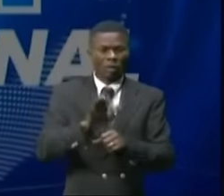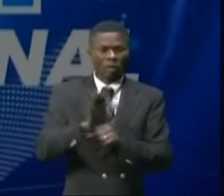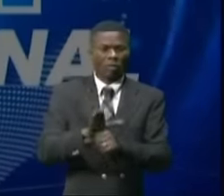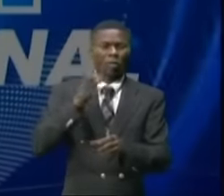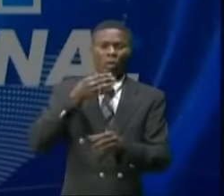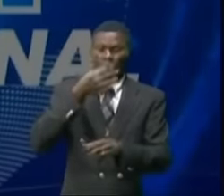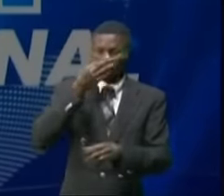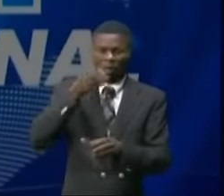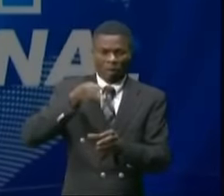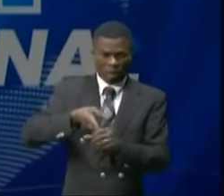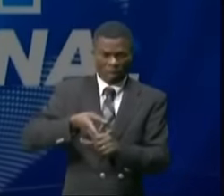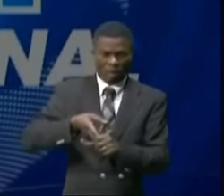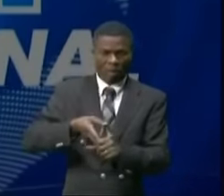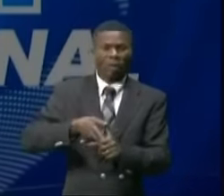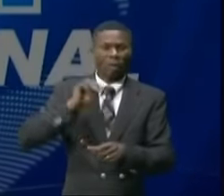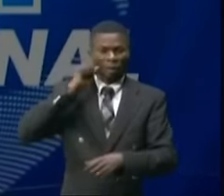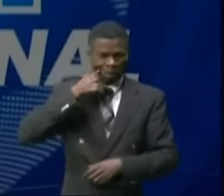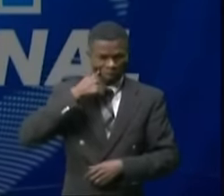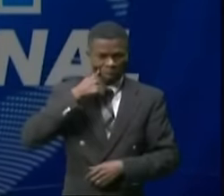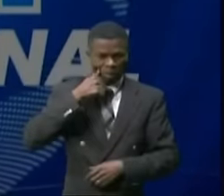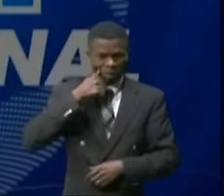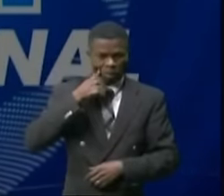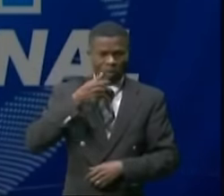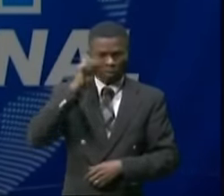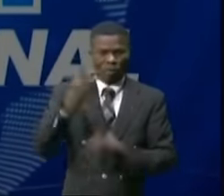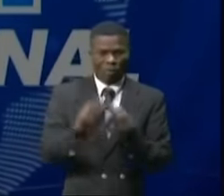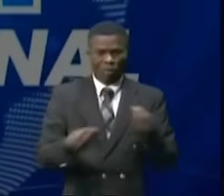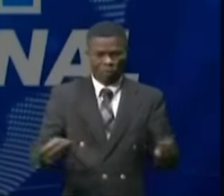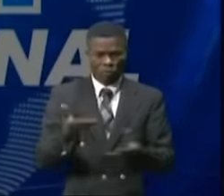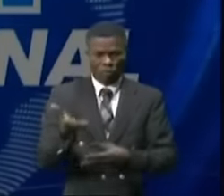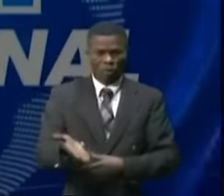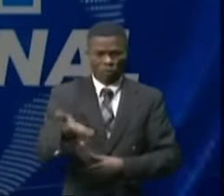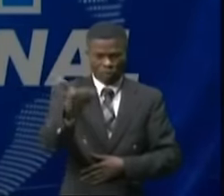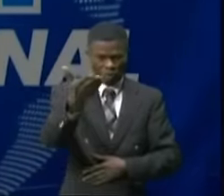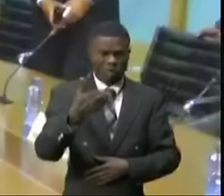produits pétroliers à partir de demain comme première solution.